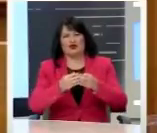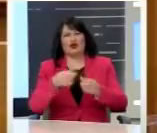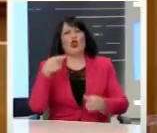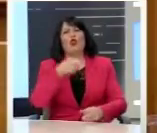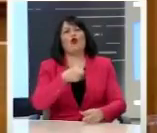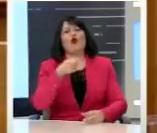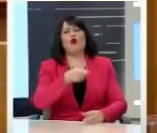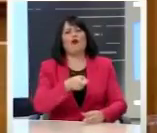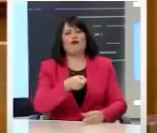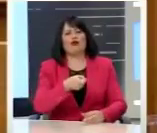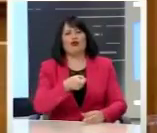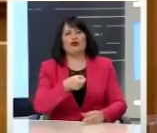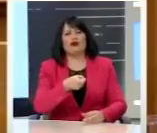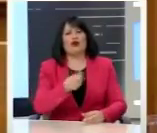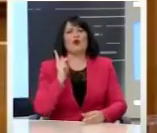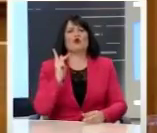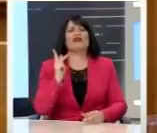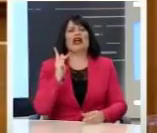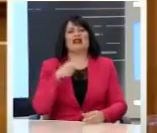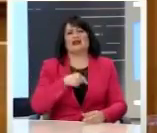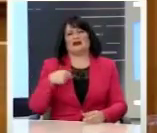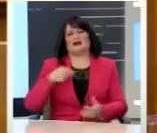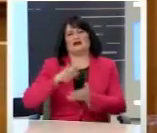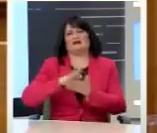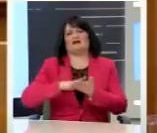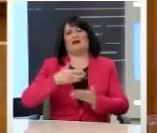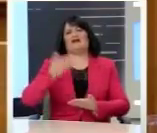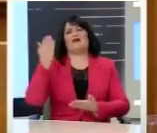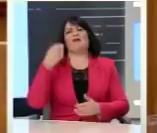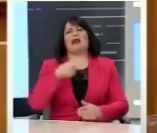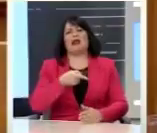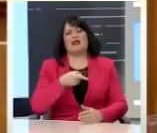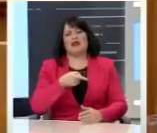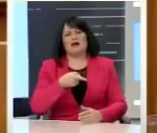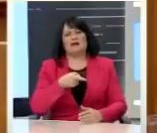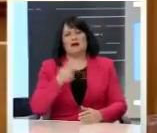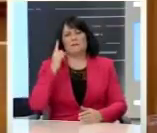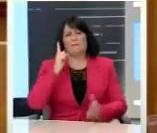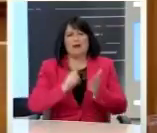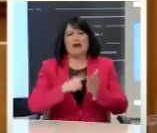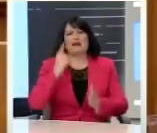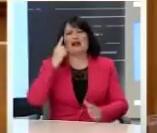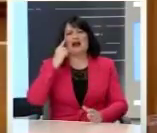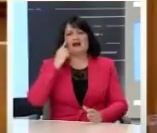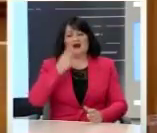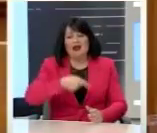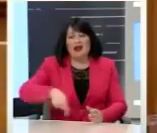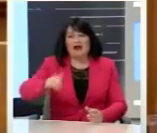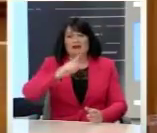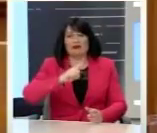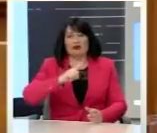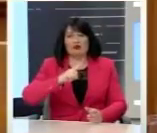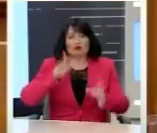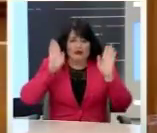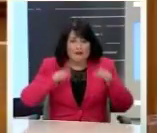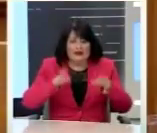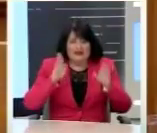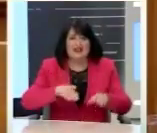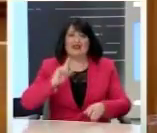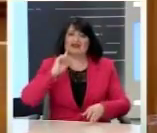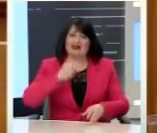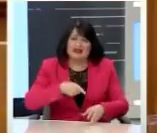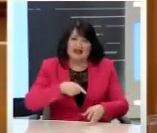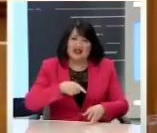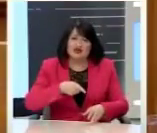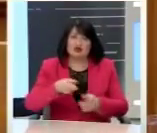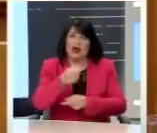χαρακτήρες, ο κύριος Ιωάννης Κουρτάκης, θα πρέπει να αντιληφθούν ότι σε αυτή τη χώρα δεν διατάζουν ούτε οι Σουλτάνοι ούτε οι Εσκομπάρ.